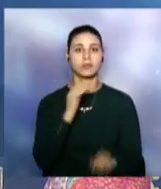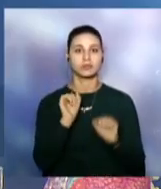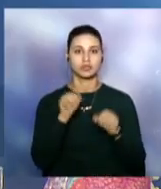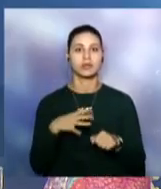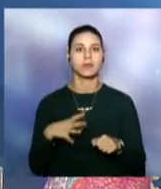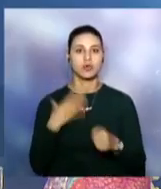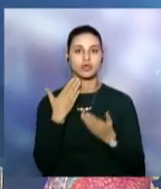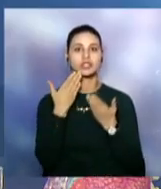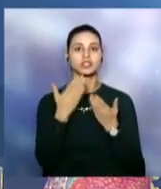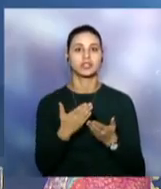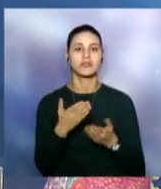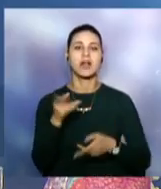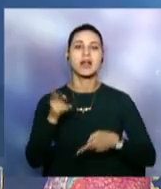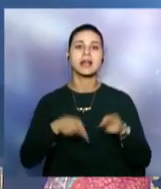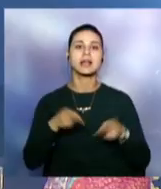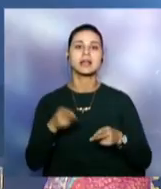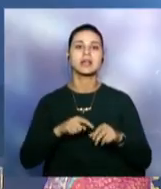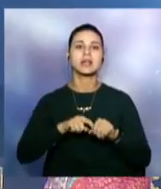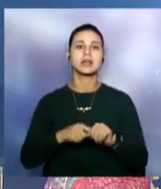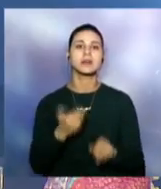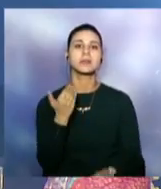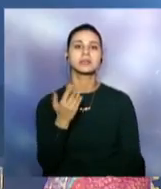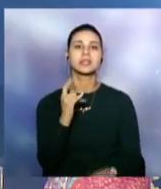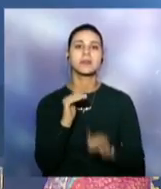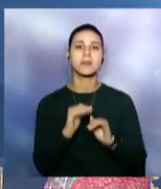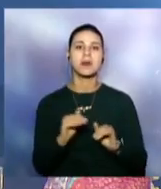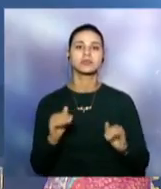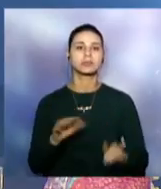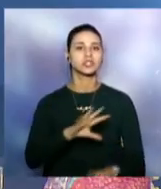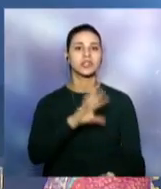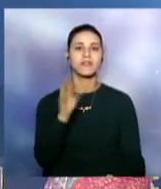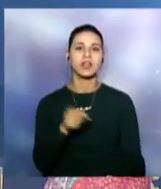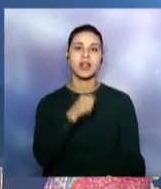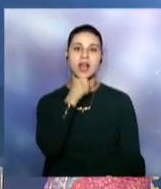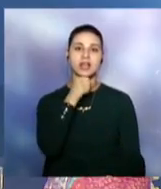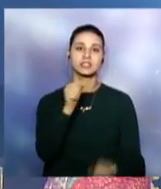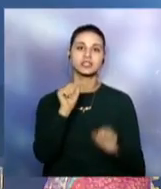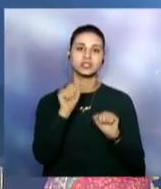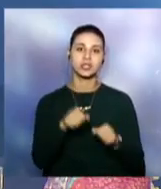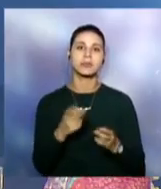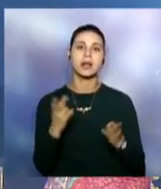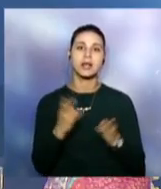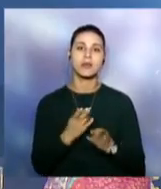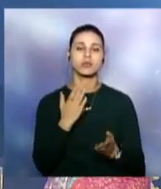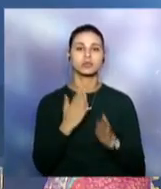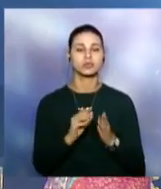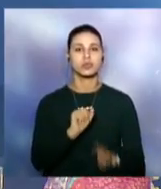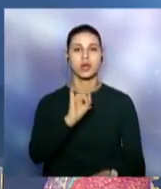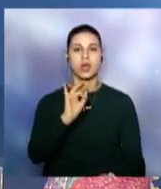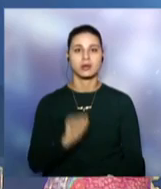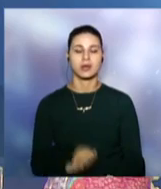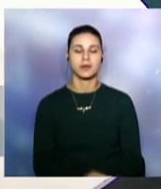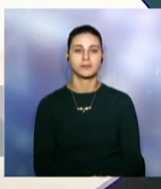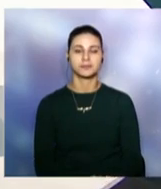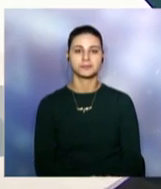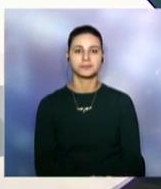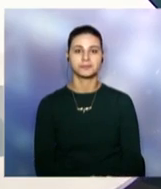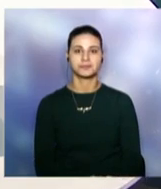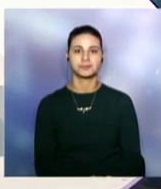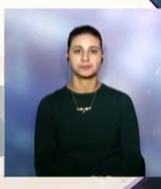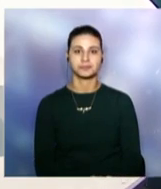კითხვა: ლაპარასკოპიული ქირურგია ბავშვებში ყველა ასაკში შეიძლება გამოვიყენოთ თუ არა? მოდით